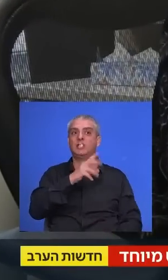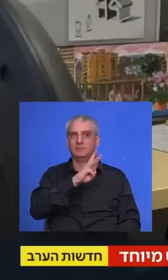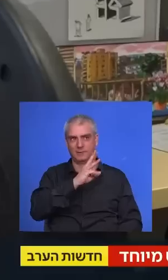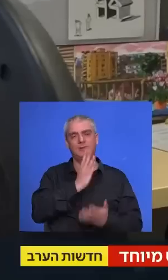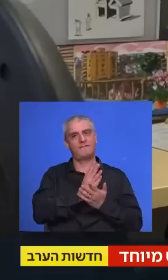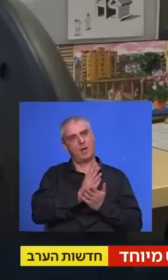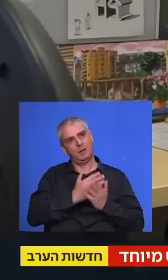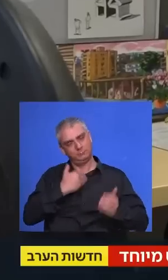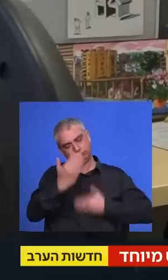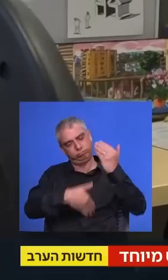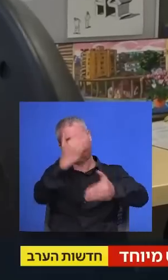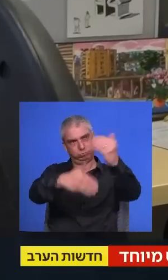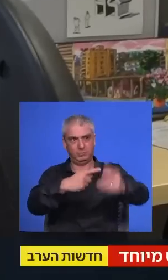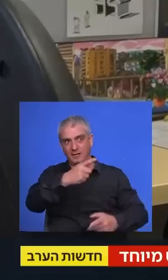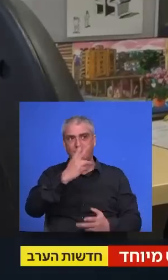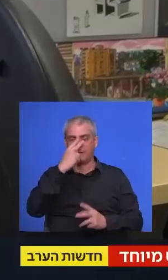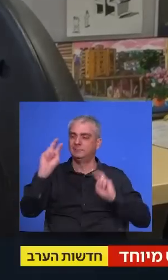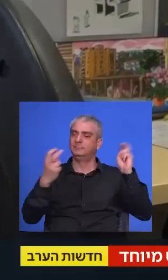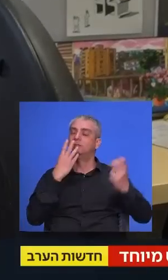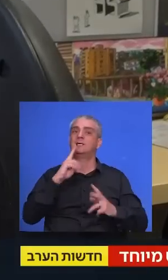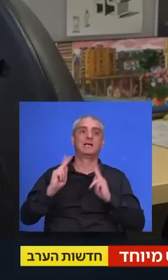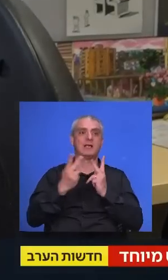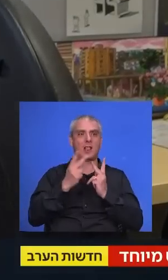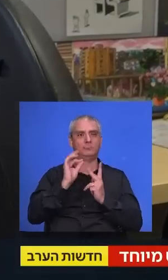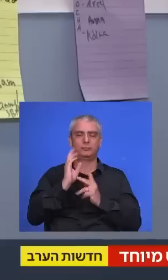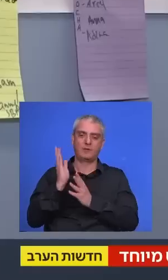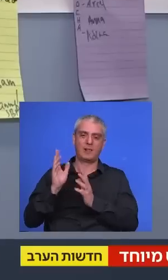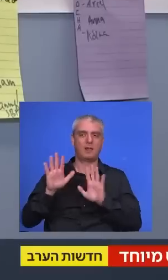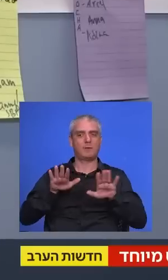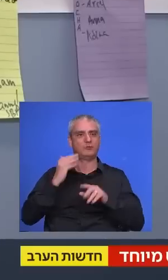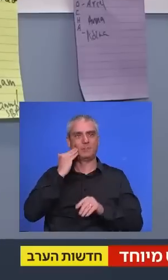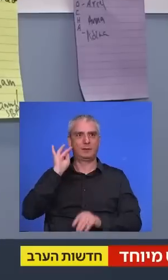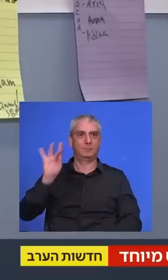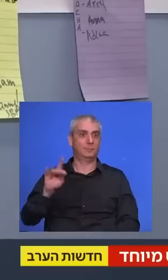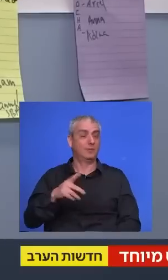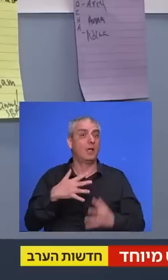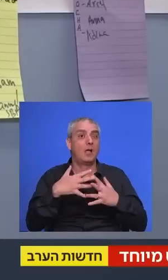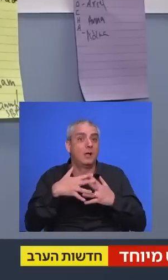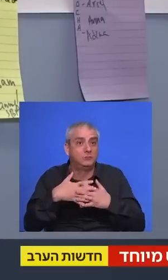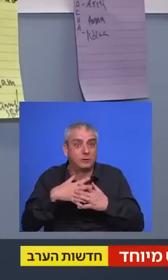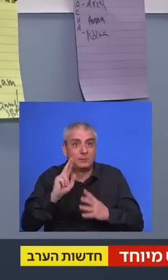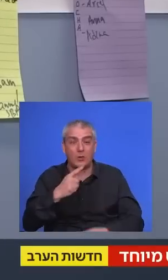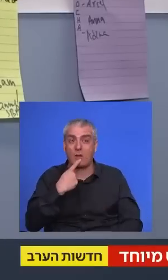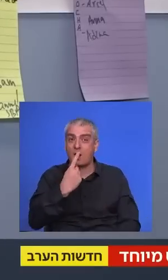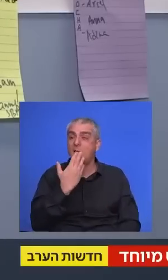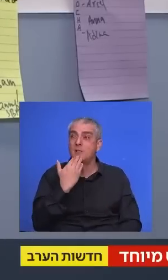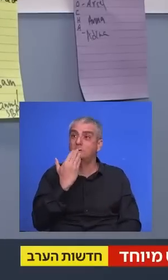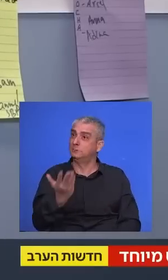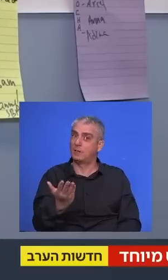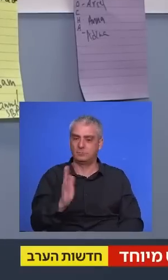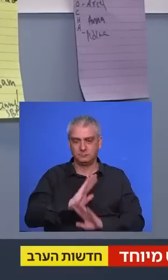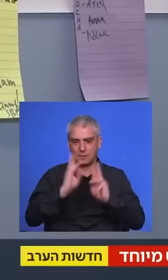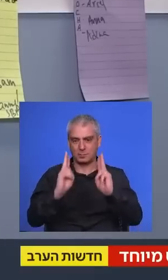להילוך גבוה, מנסים לגייס את הקהילה כדי להזיז את הממשל. ארצות הברית יכול להגיד לישראל,